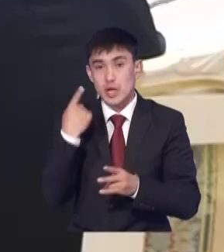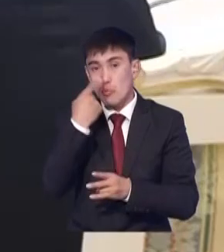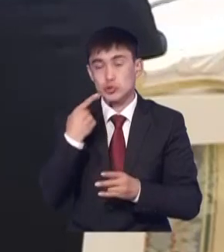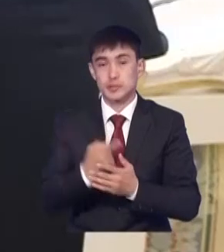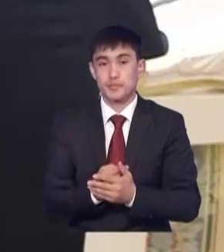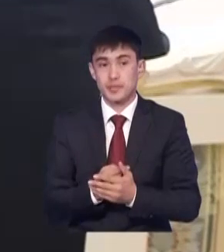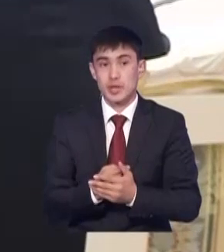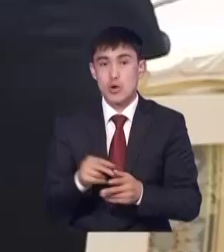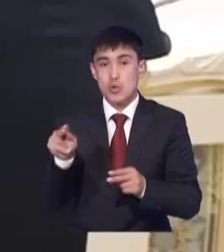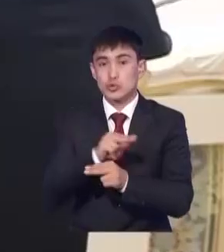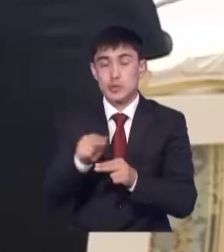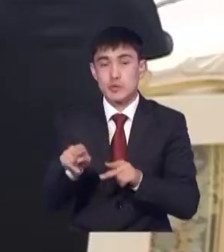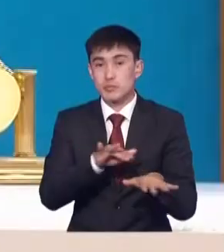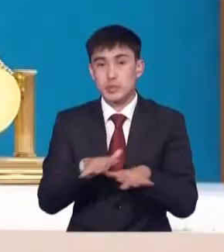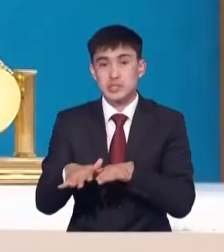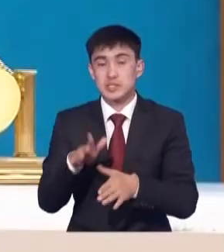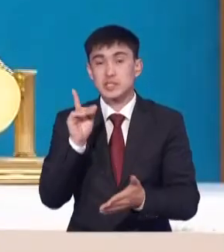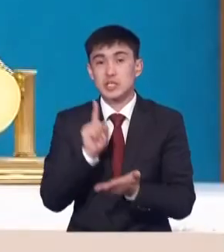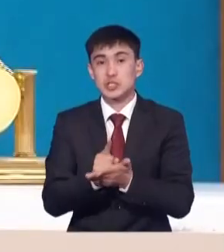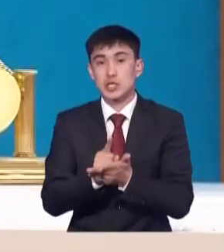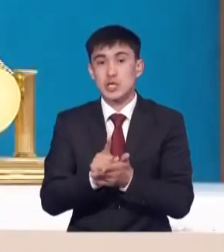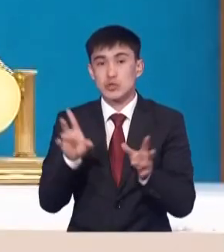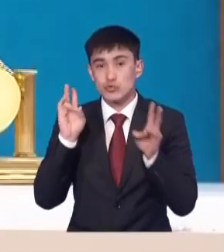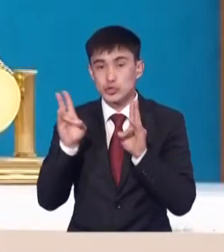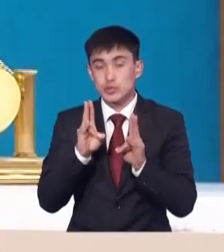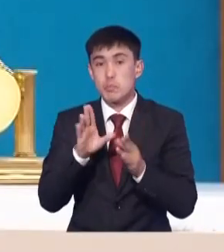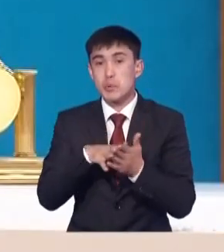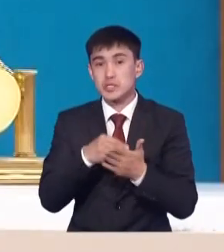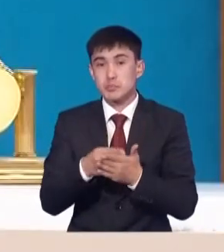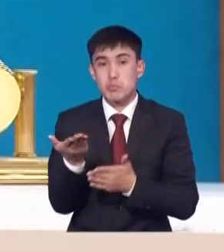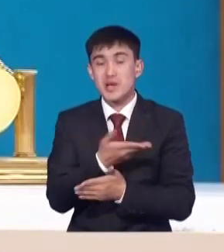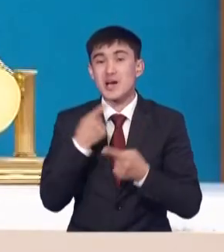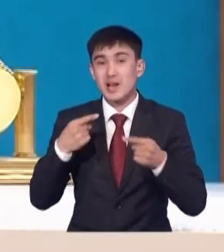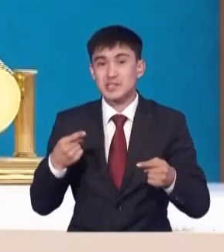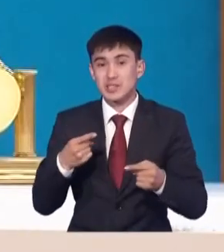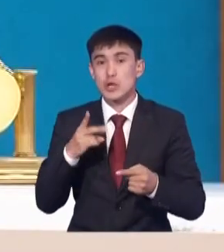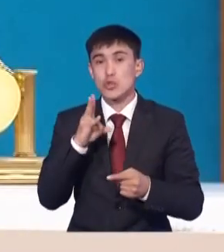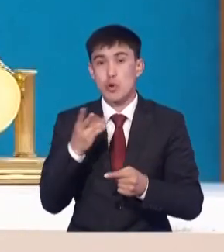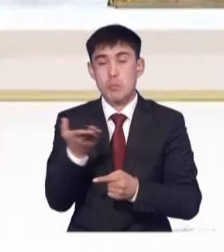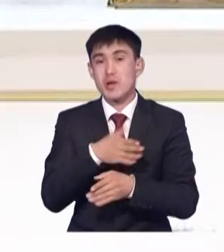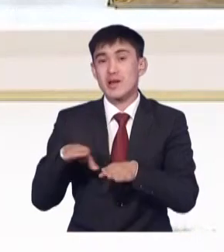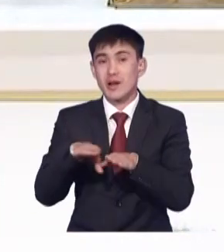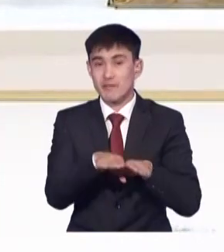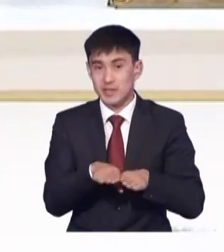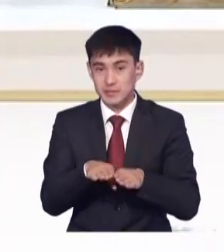В учебно-воспитательном процессе должны звучать принципы: мы разные, но мы